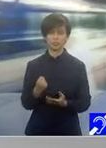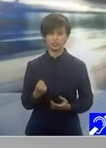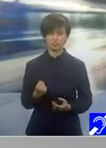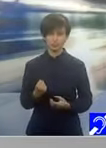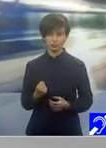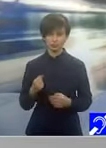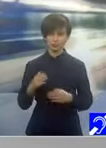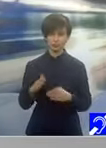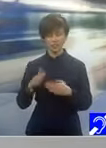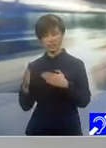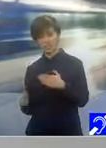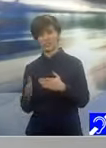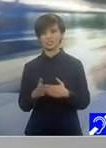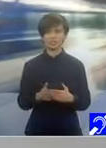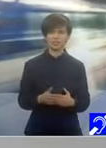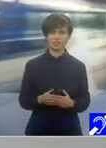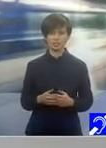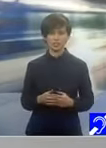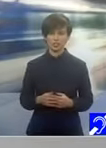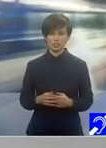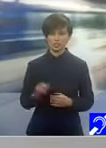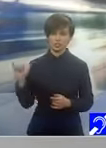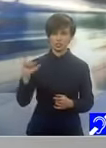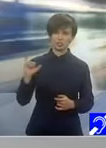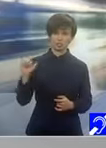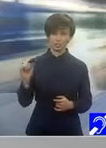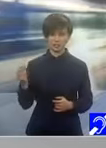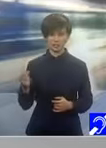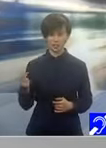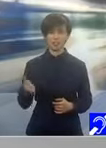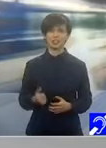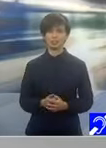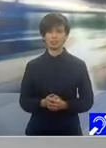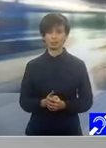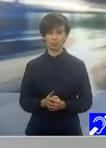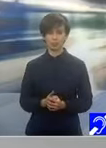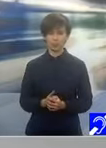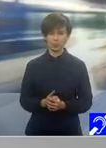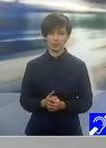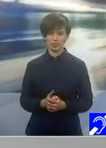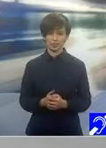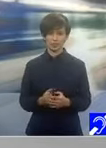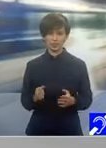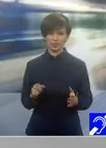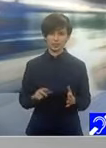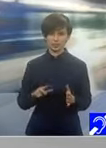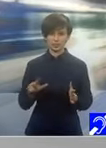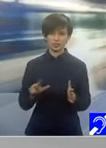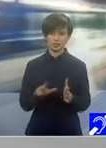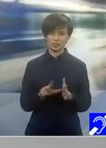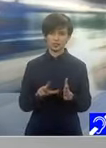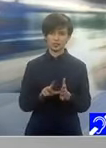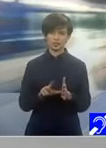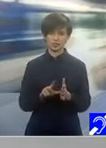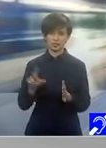vă asigură această finanțare? Estimările proiectanților sunt 350.000 de euro.